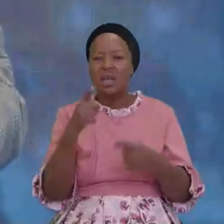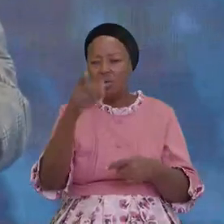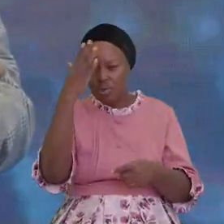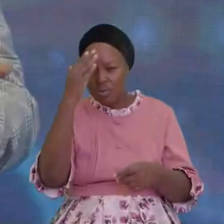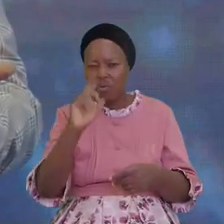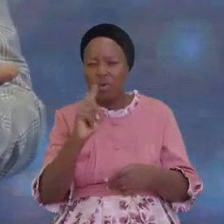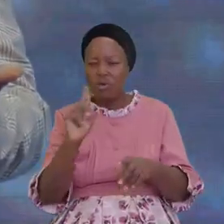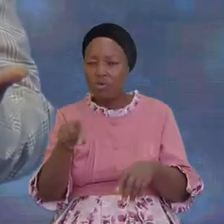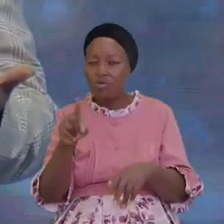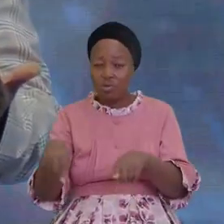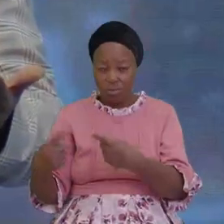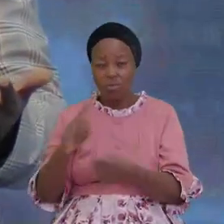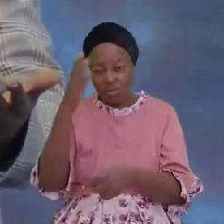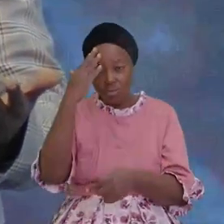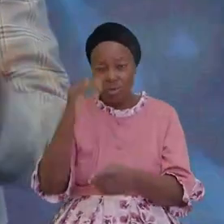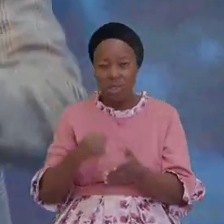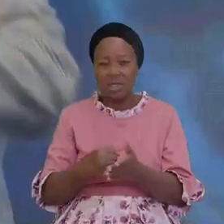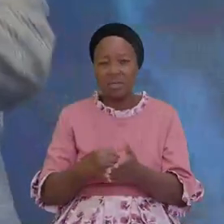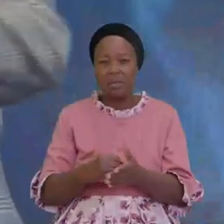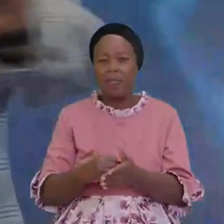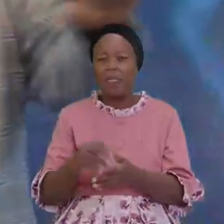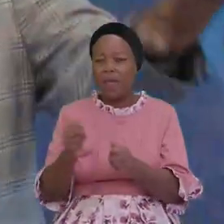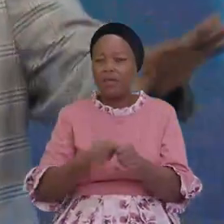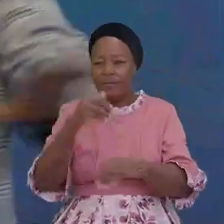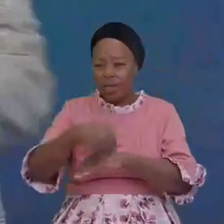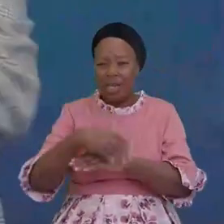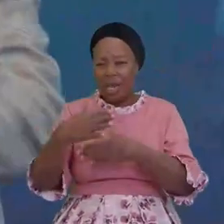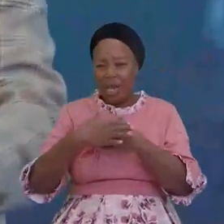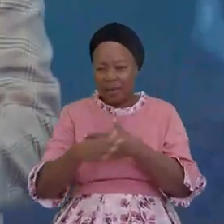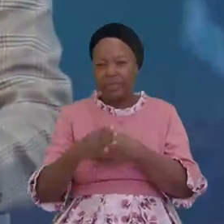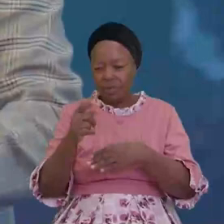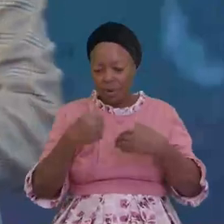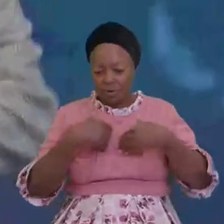Tu connais le péché. Tu sais là où tu vas.